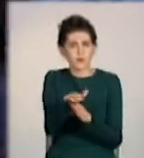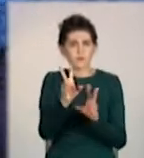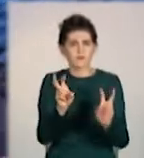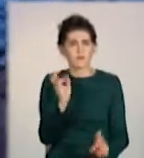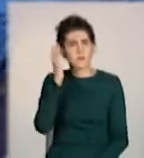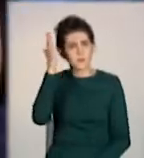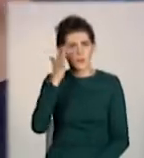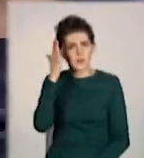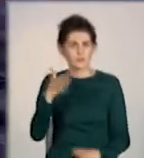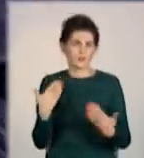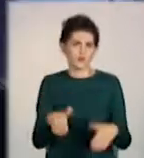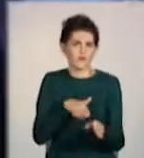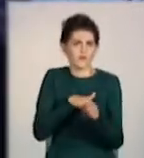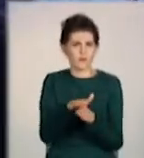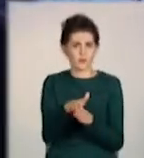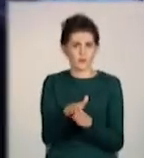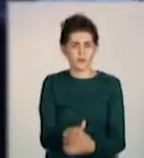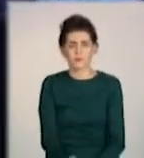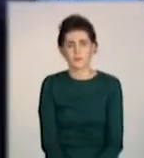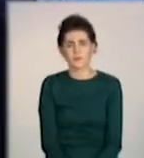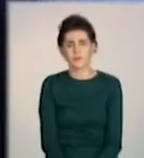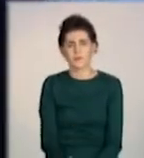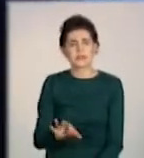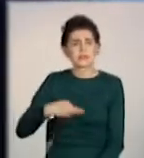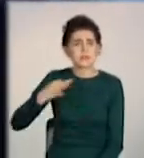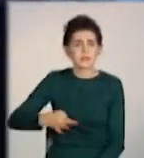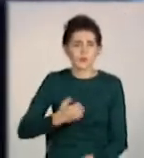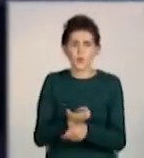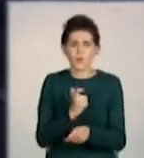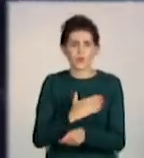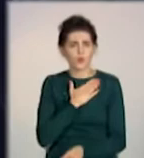мрія вже здійснилася. Ріночка, я тебе люблю.